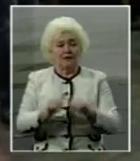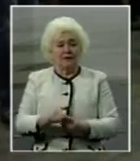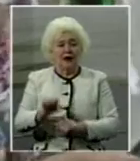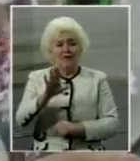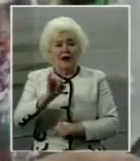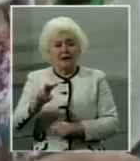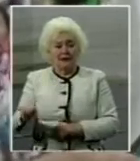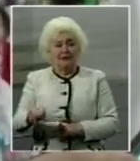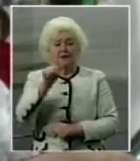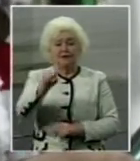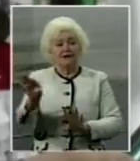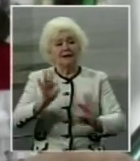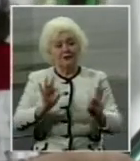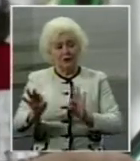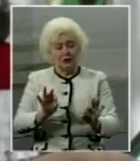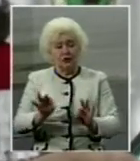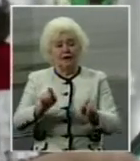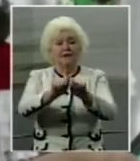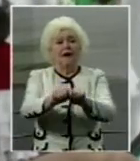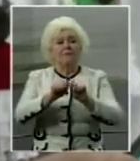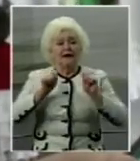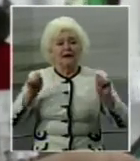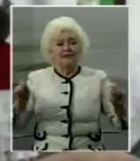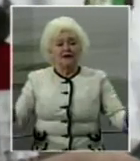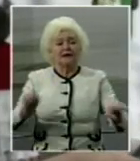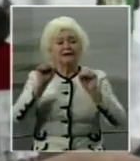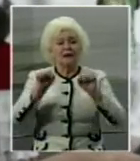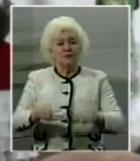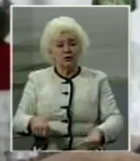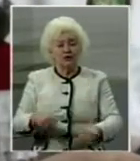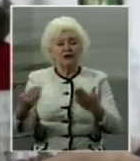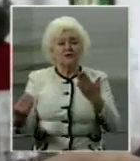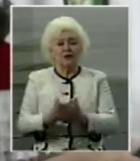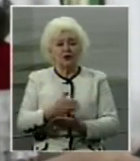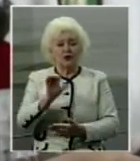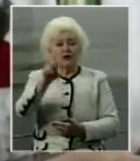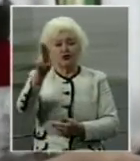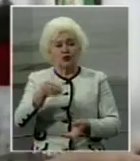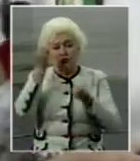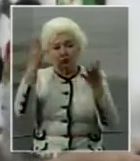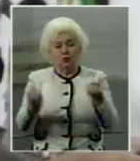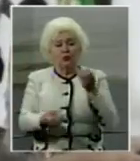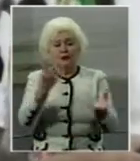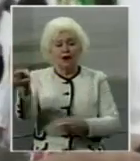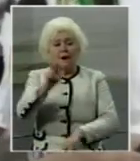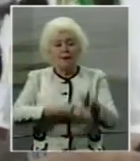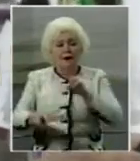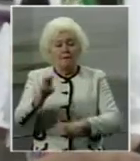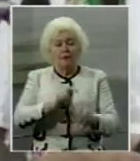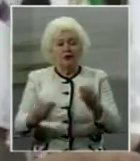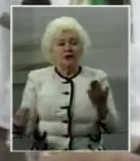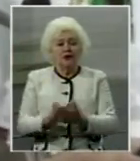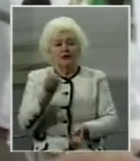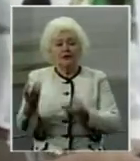«Веліт». Це, звичайно, відкрити можливість нових соціокультурних джерел, тобто пошук нових соціокультурних